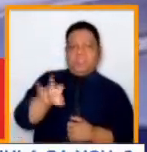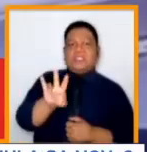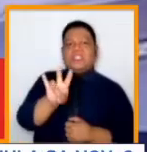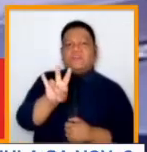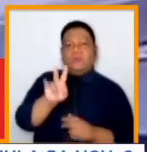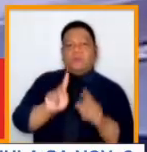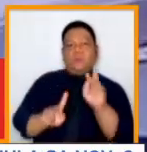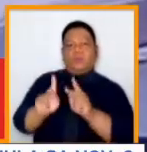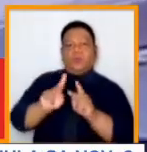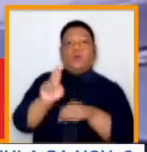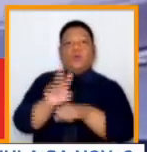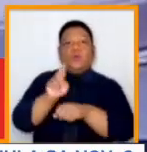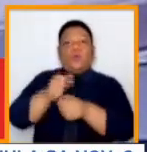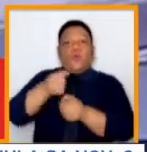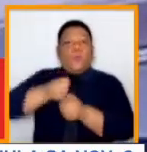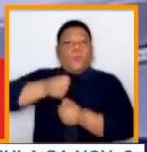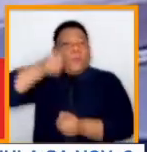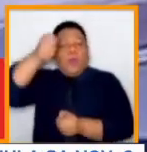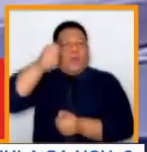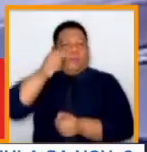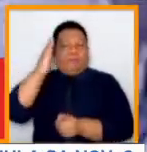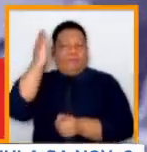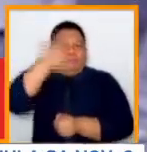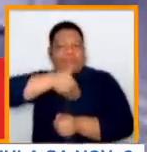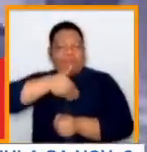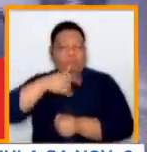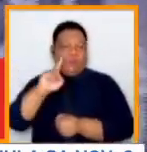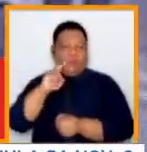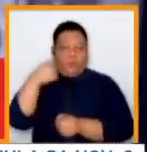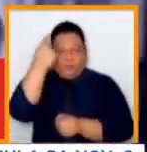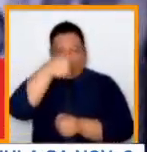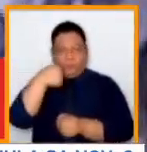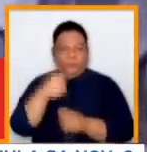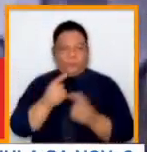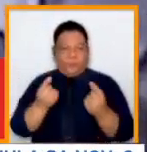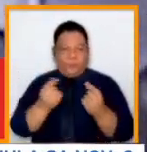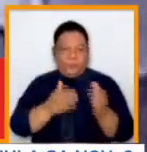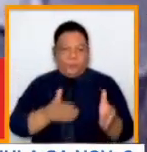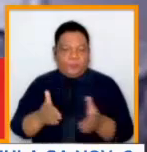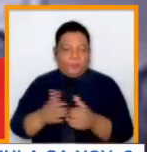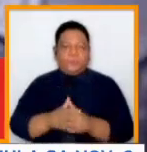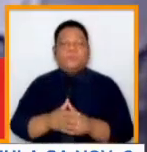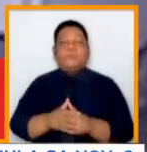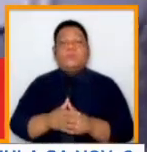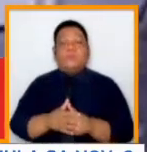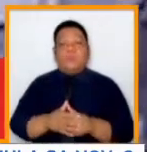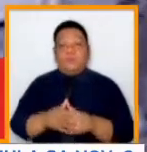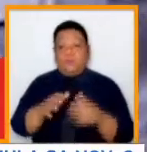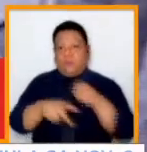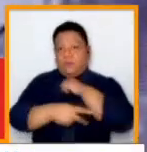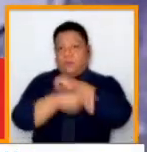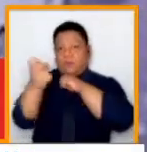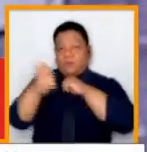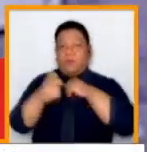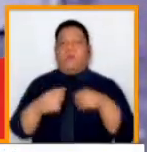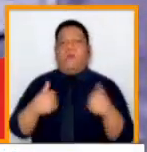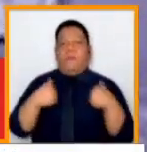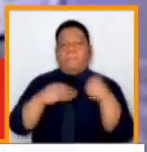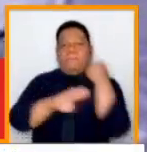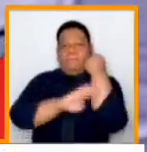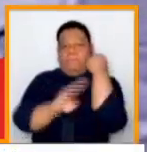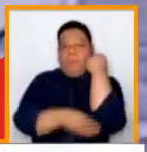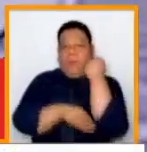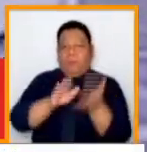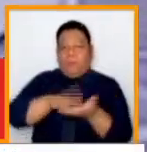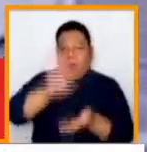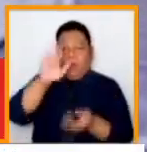para itago sa mga tao sa paligid ang kanilang modus. Ang natangay nila sa biktima, isang mamahaling bag, wallet at cash na